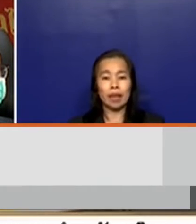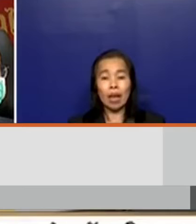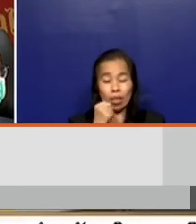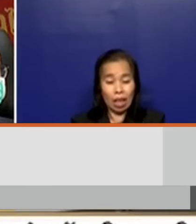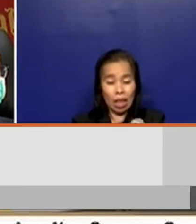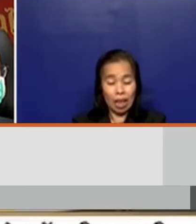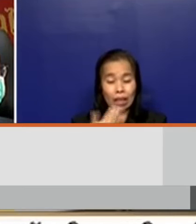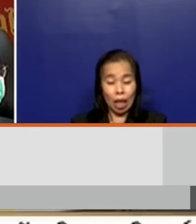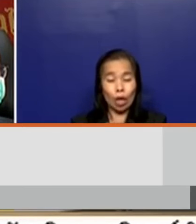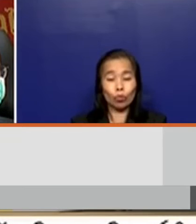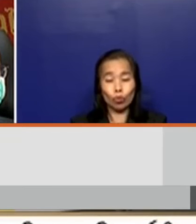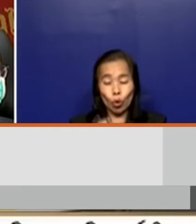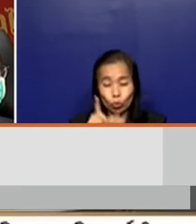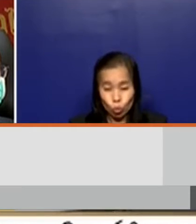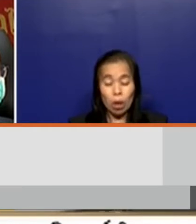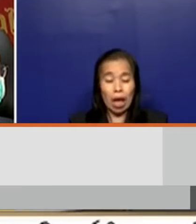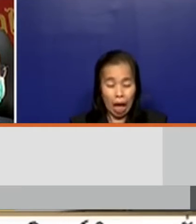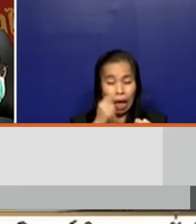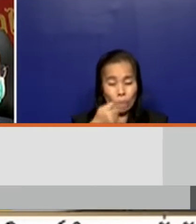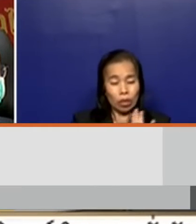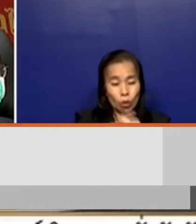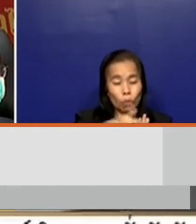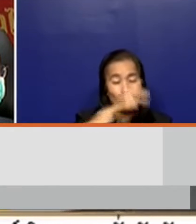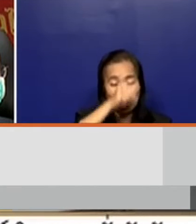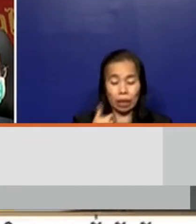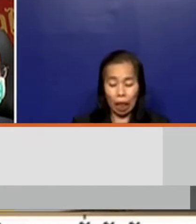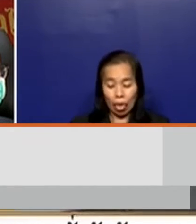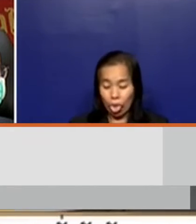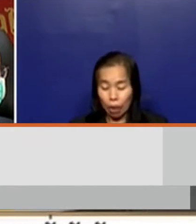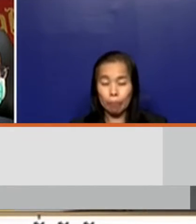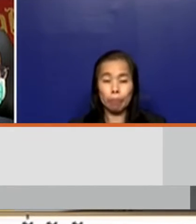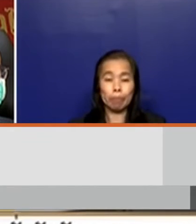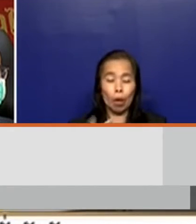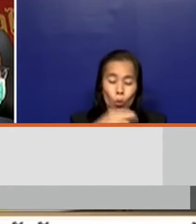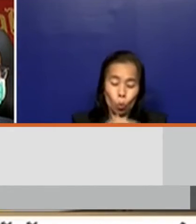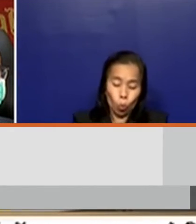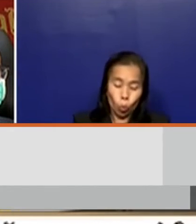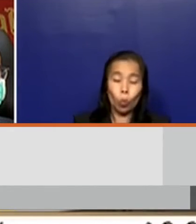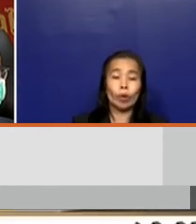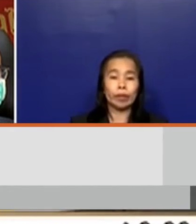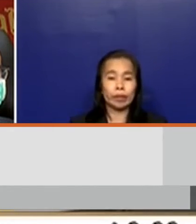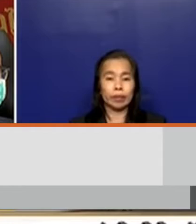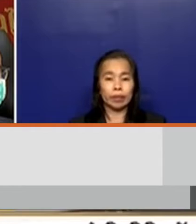่แ่งงงานู่แล้ว ยัถูกหักอีกแบบนี้จะเหลออะไรลคะโดนกดขี่ส้ำแล้วส้ำเล่า